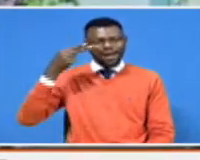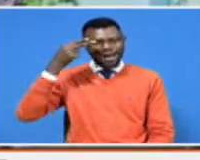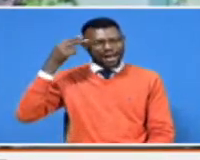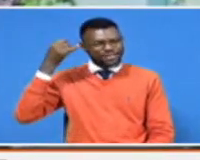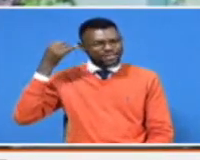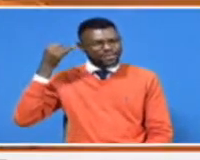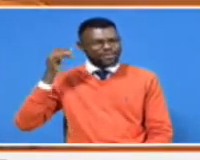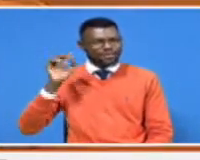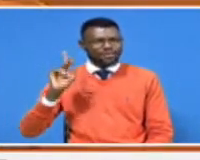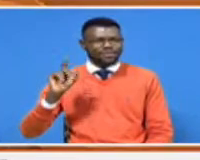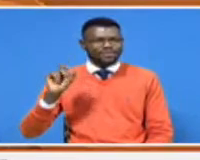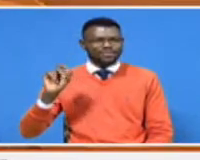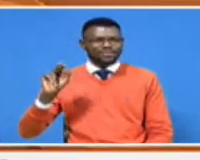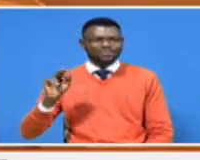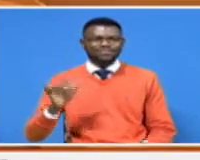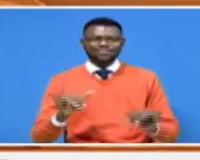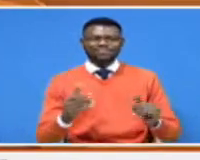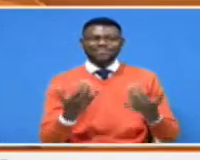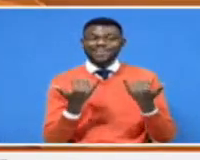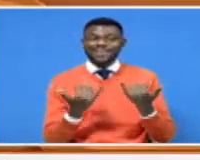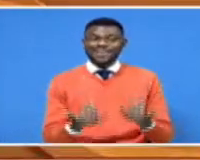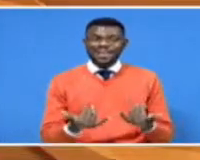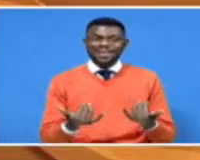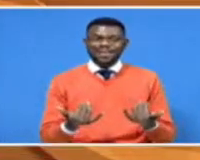Mosiwa, KTN News. Kwa sasa tupate methali.